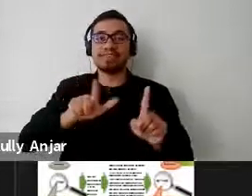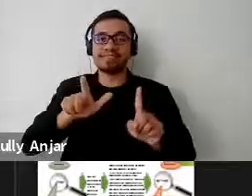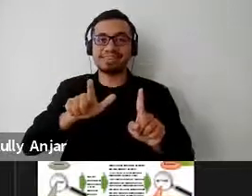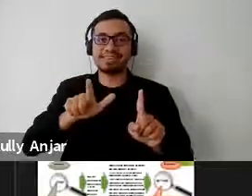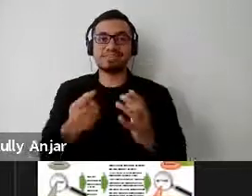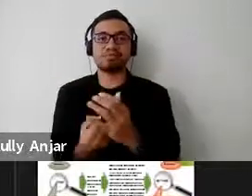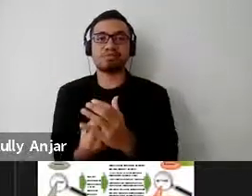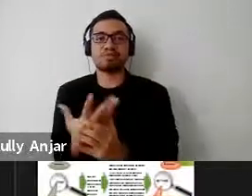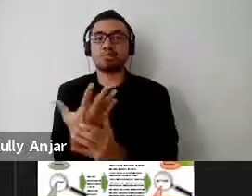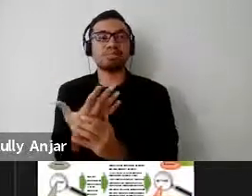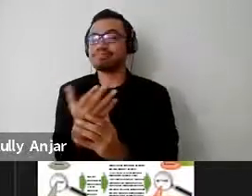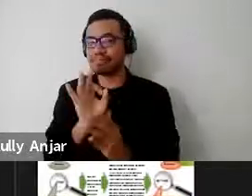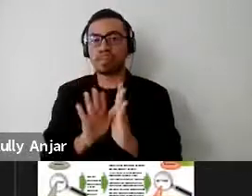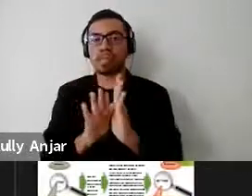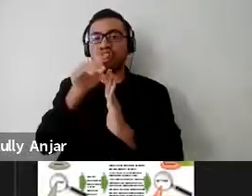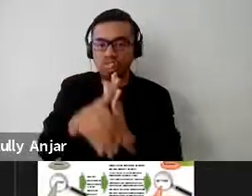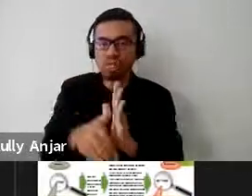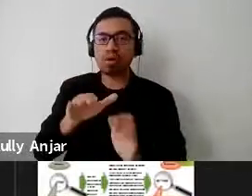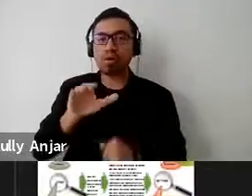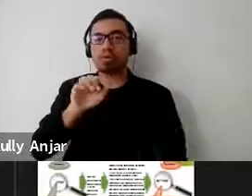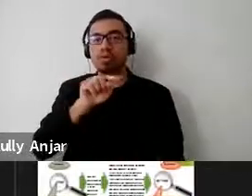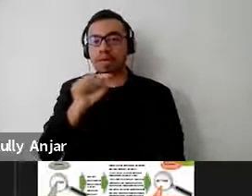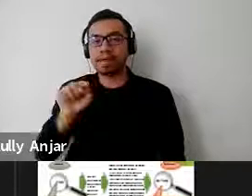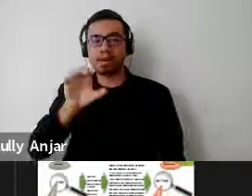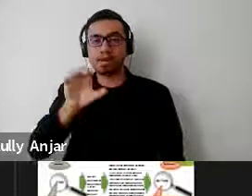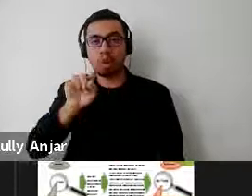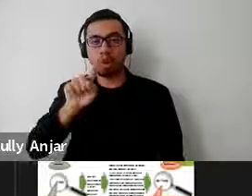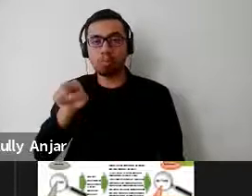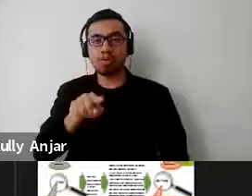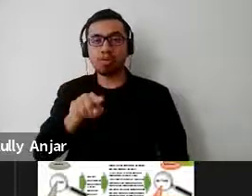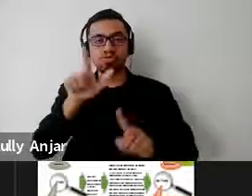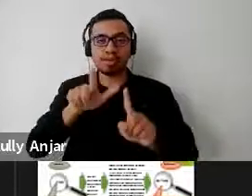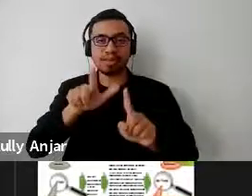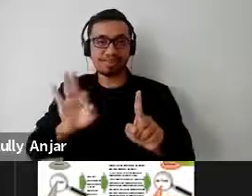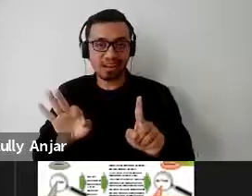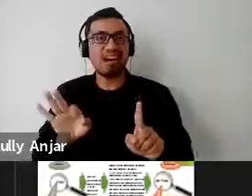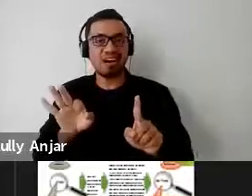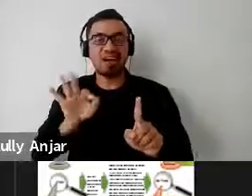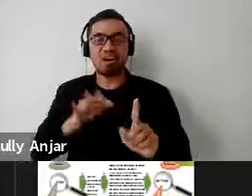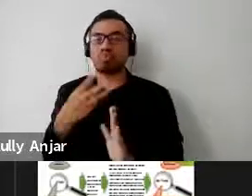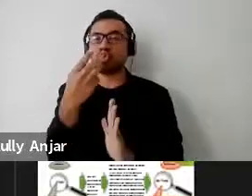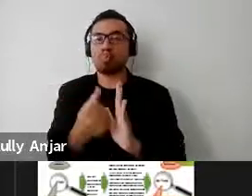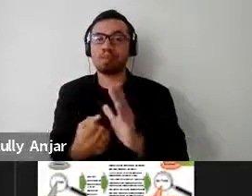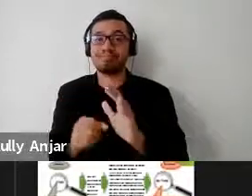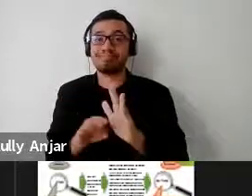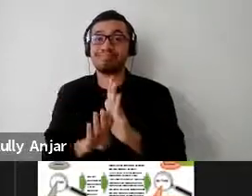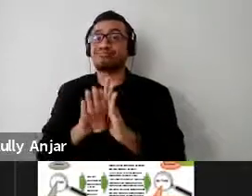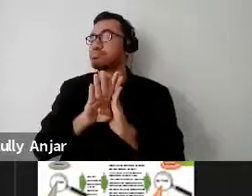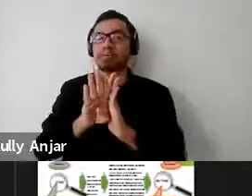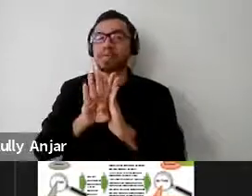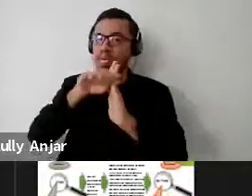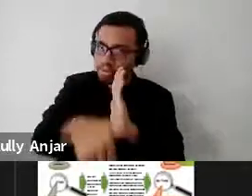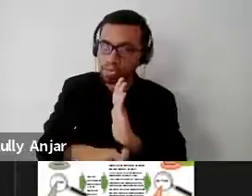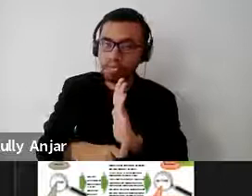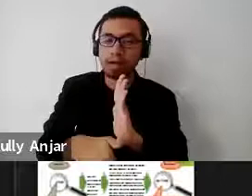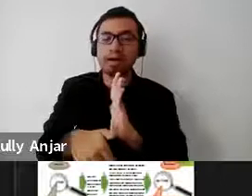-0,17%. Artinya terjadi kontraksi yang sangat dalam pertumbuhan ekonomi di DIY. Kenapa demikian? Dan kita terendah